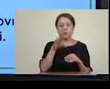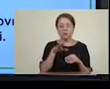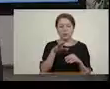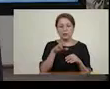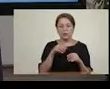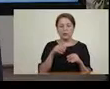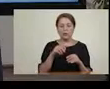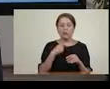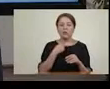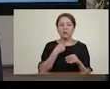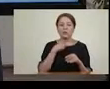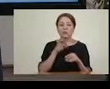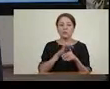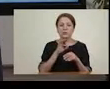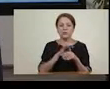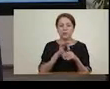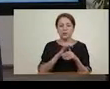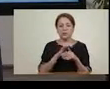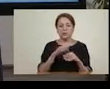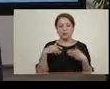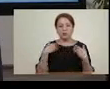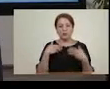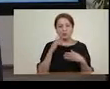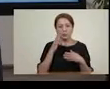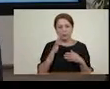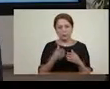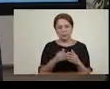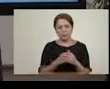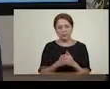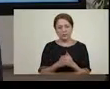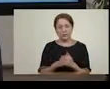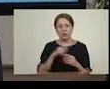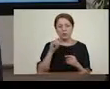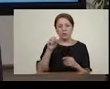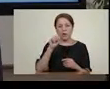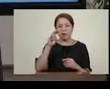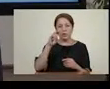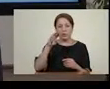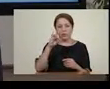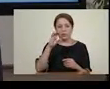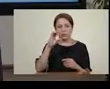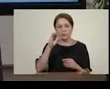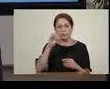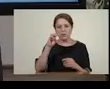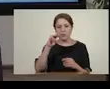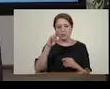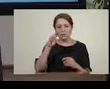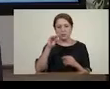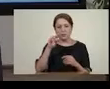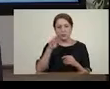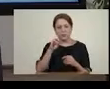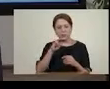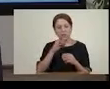ham mumkin, chunki uni tarkibida antiseptik vositalar yuqoriligi bilan boshqa o'simliklardan farq